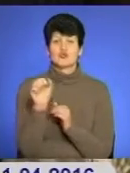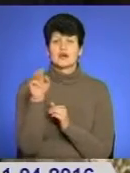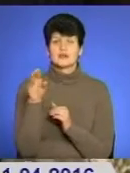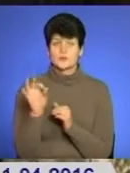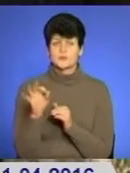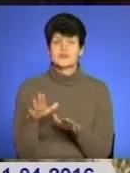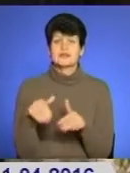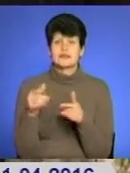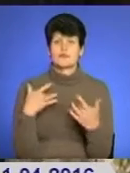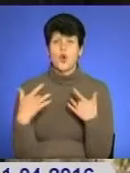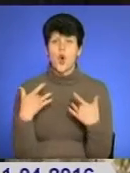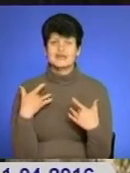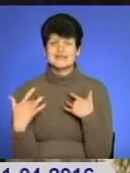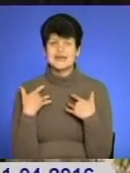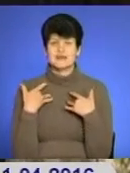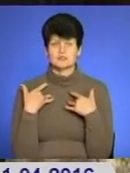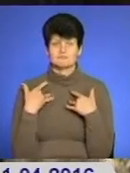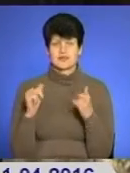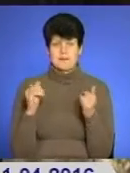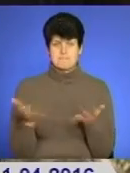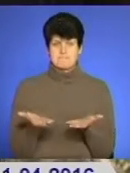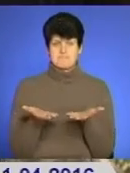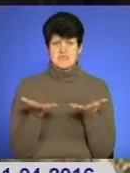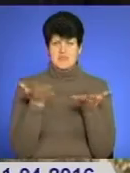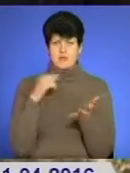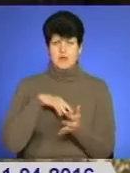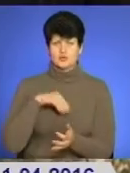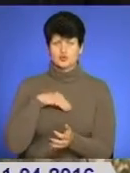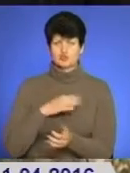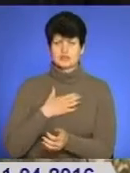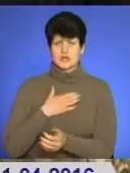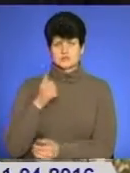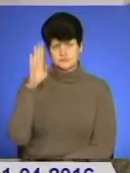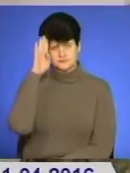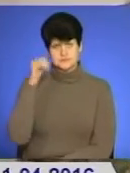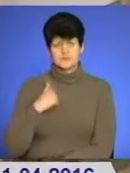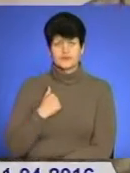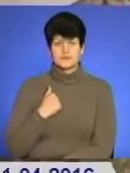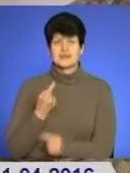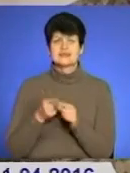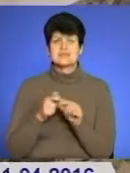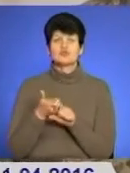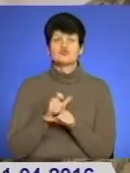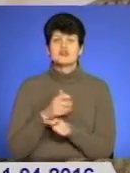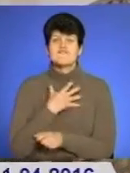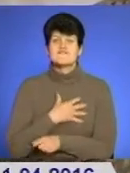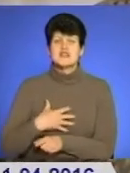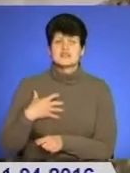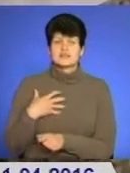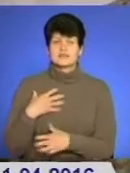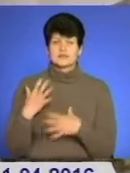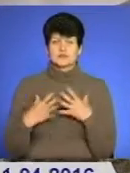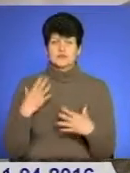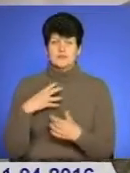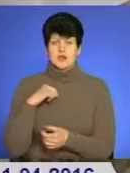операції, даємо концерти і, відповідно, піднімаємо бойовий і моральний дух наших воїнів. Це дуже важливо, тому що воно піднімає